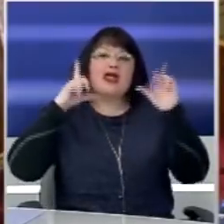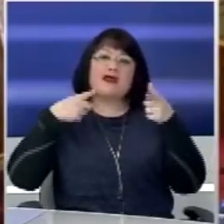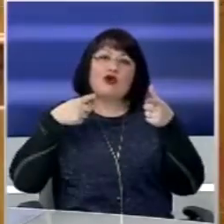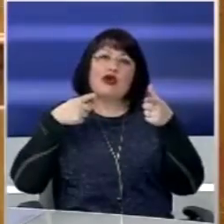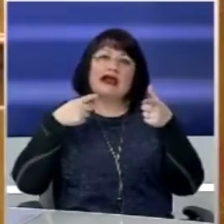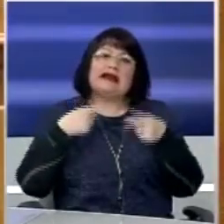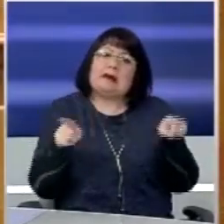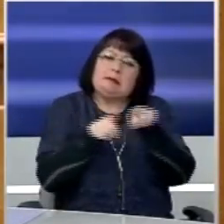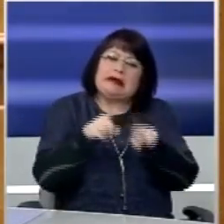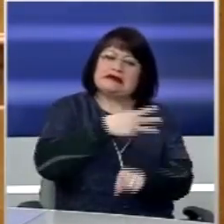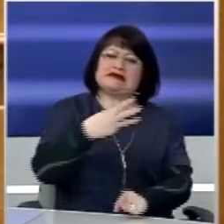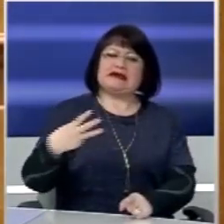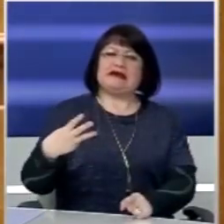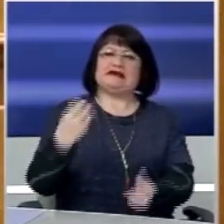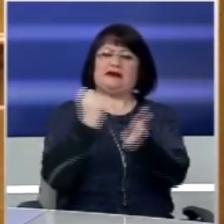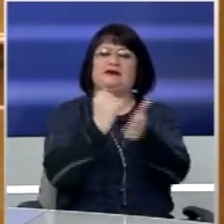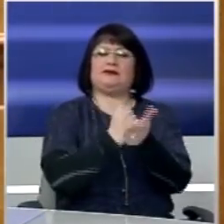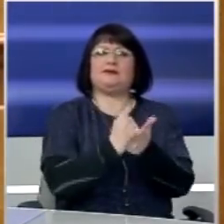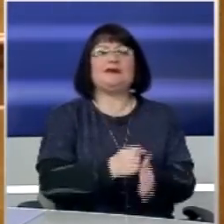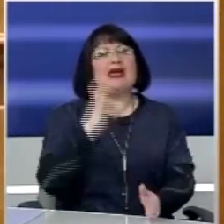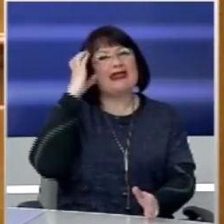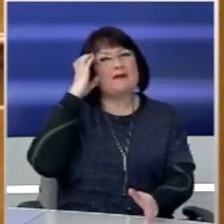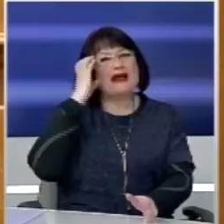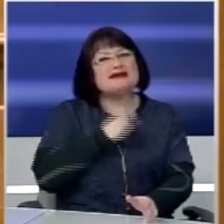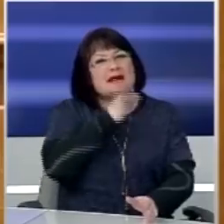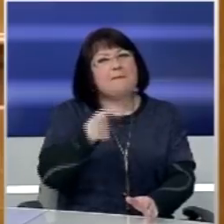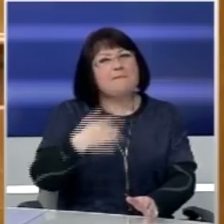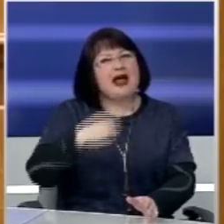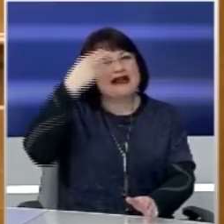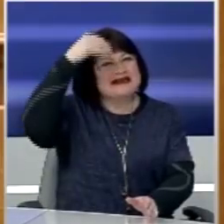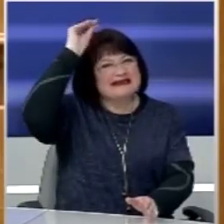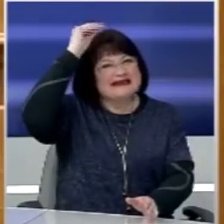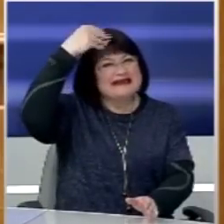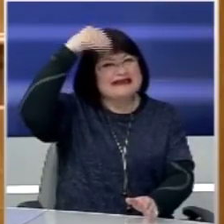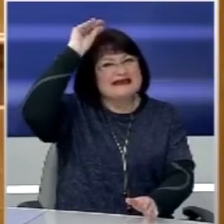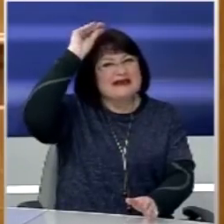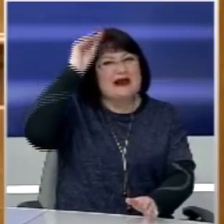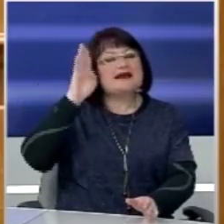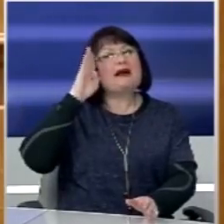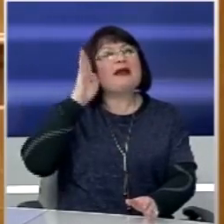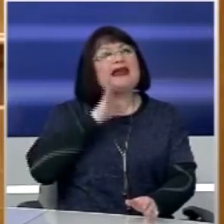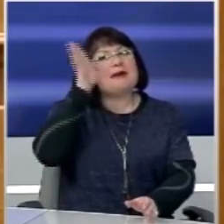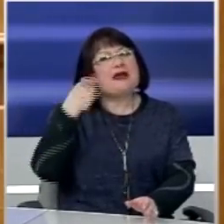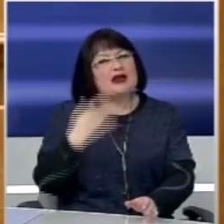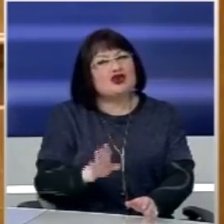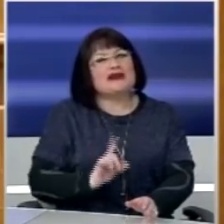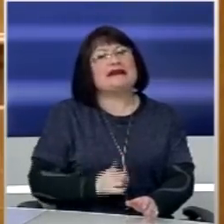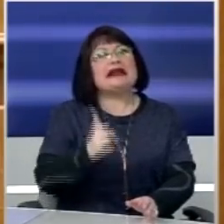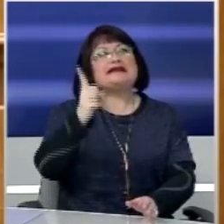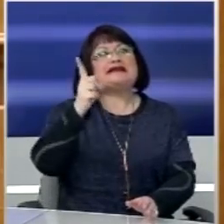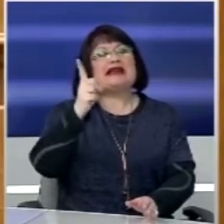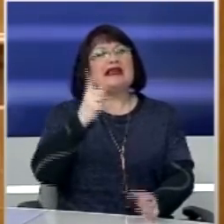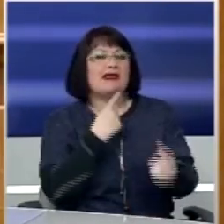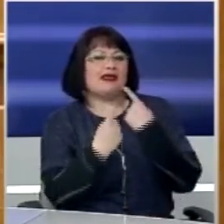του ΣΥΡΙΖΑ. Θα θυμίσω μόνο το ταξίδι Τσίπρα στις Ηνωμένες Πολιτείες, το διαβολικά καλό Τραμπ, την έναρξη του